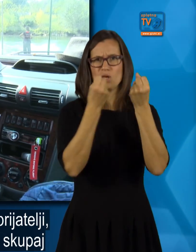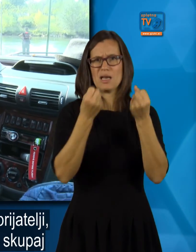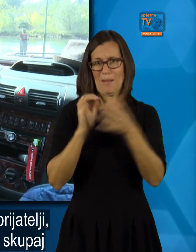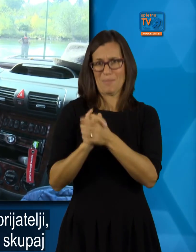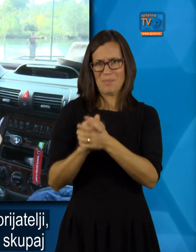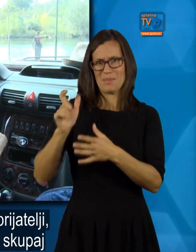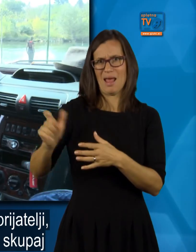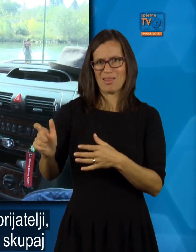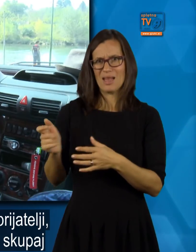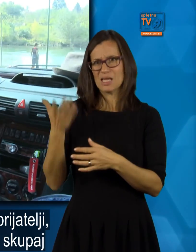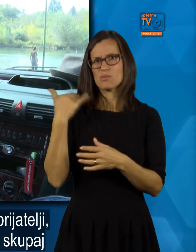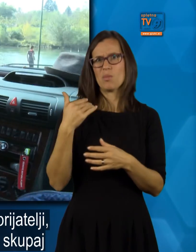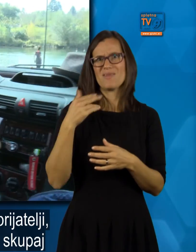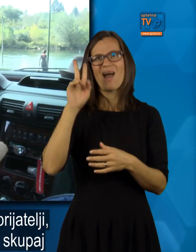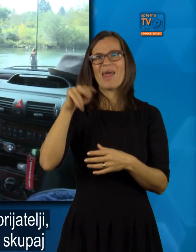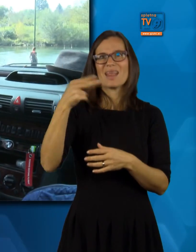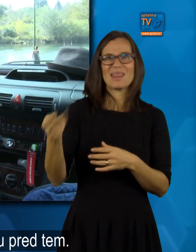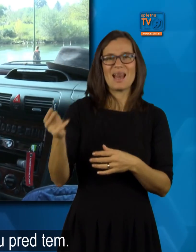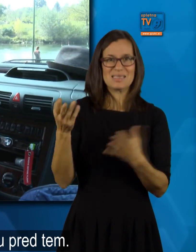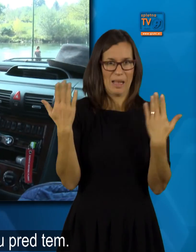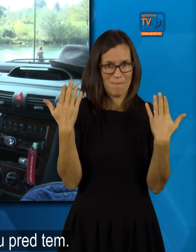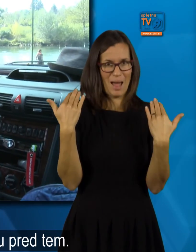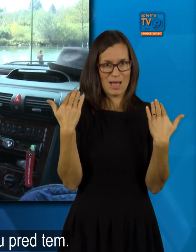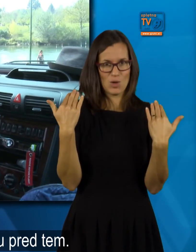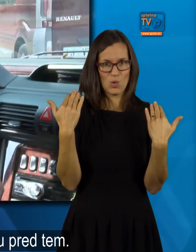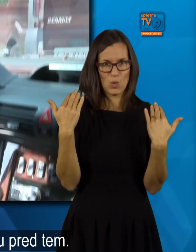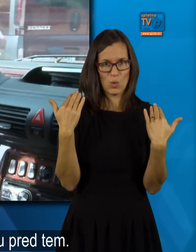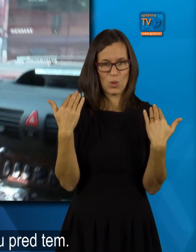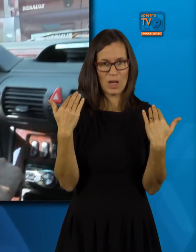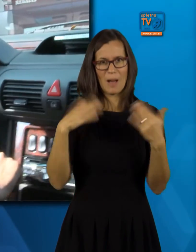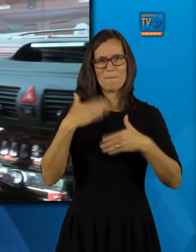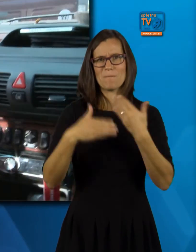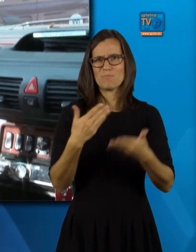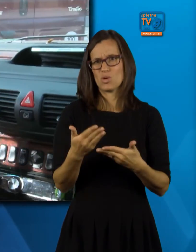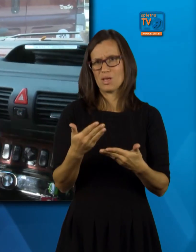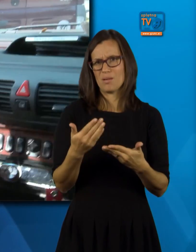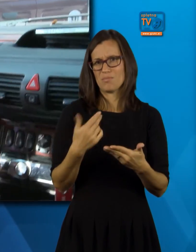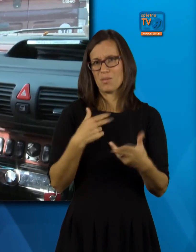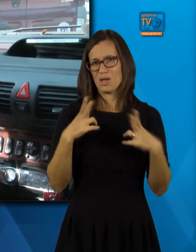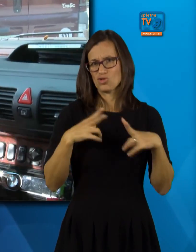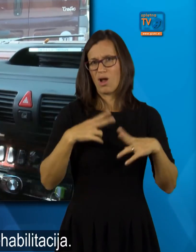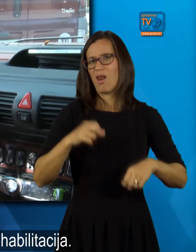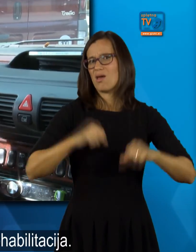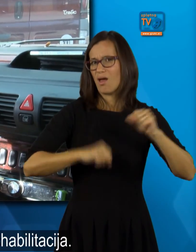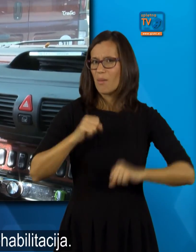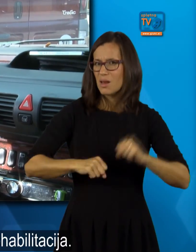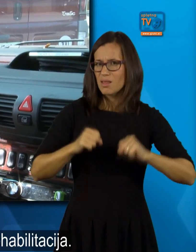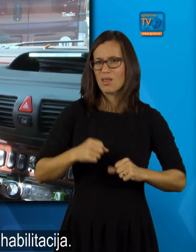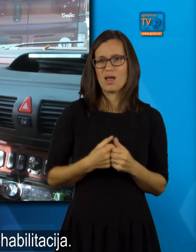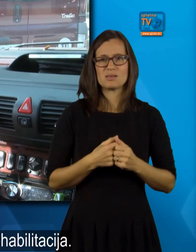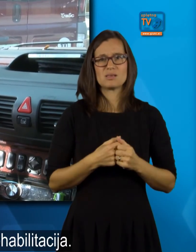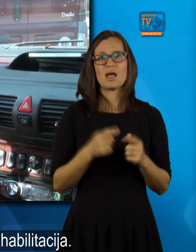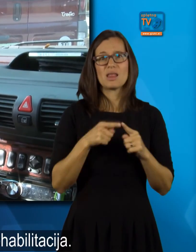Pač so me rešili takoj, prvi atlik smo bili skupaj v adrenalinskem parku še pred temu. Potem pa me je